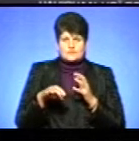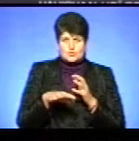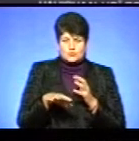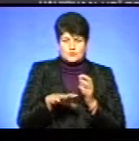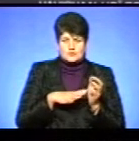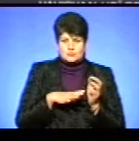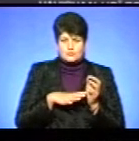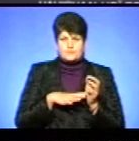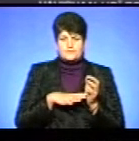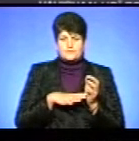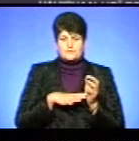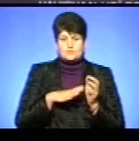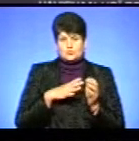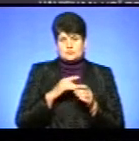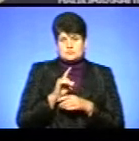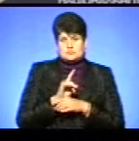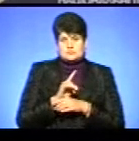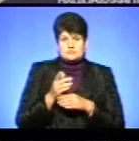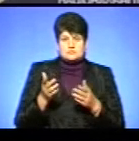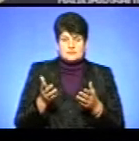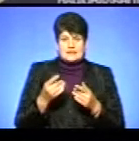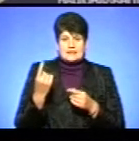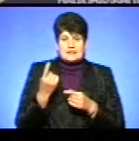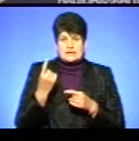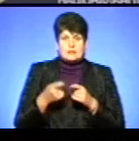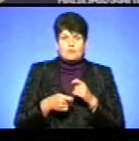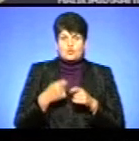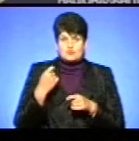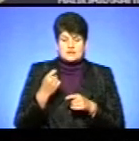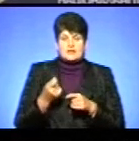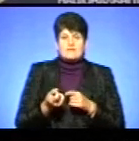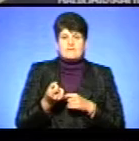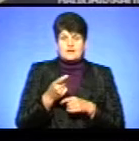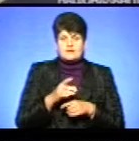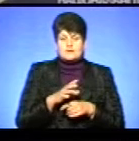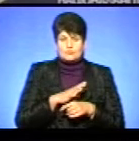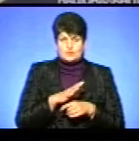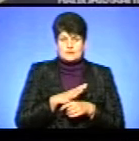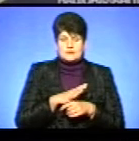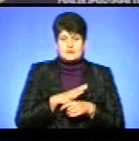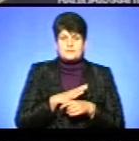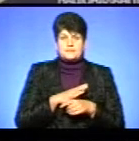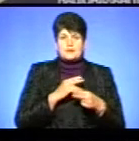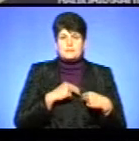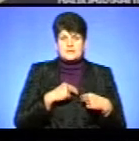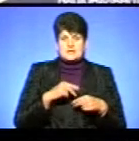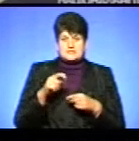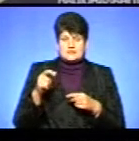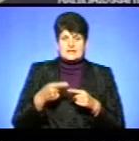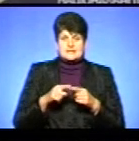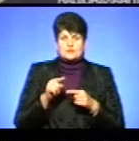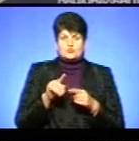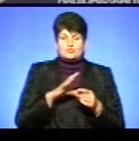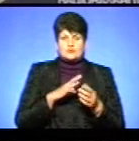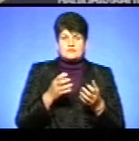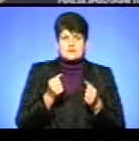соняшником, були в допустимих нормах. Єдине порушення, яке виявили працівники Держпродспоживслужби, це те, що були